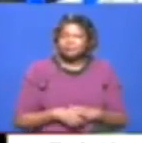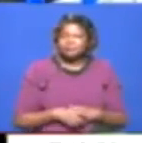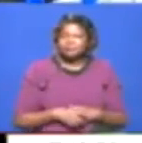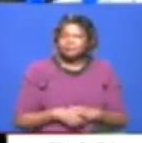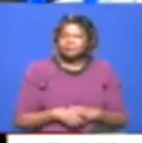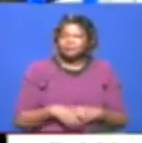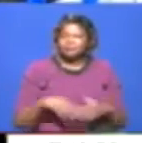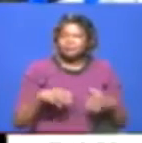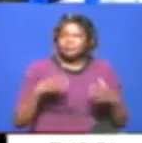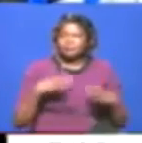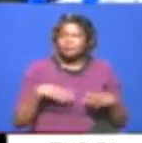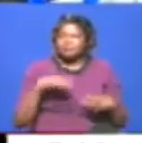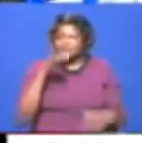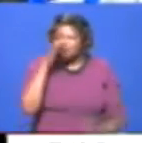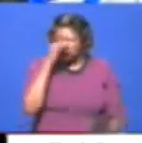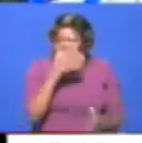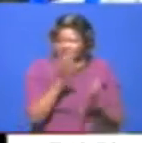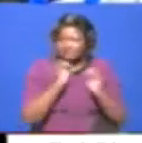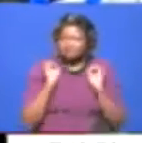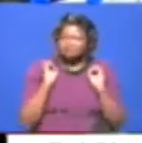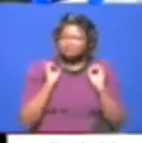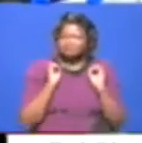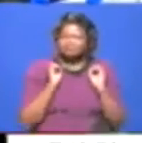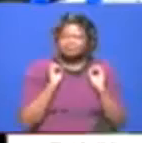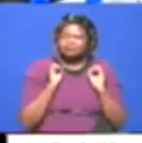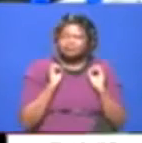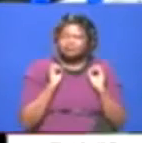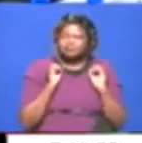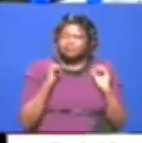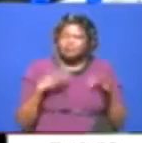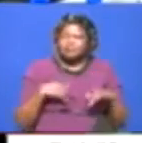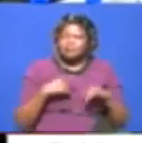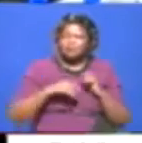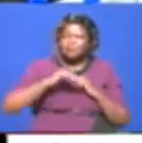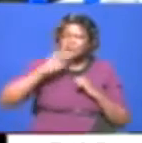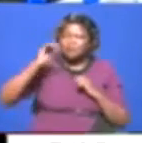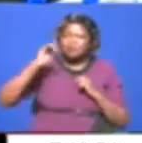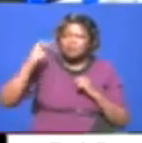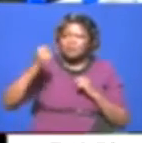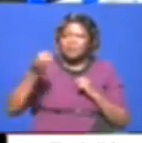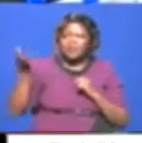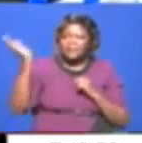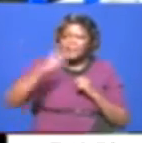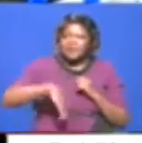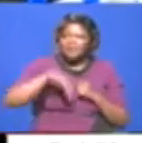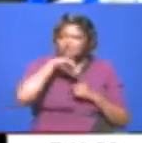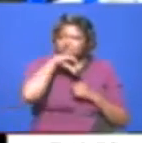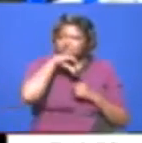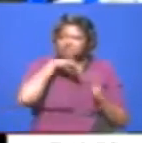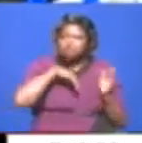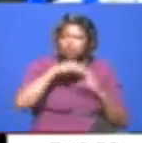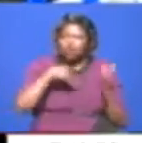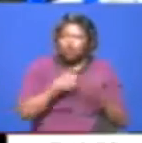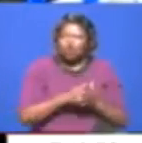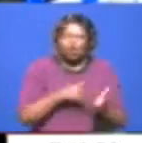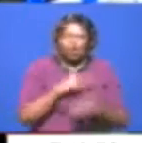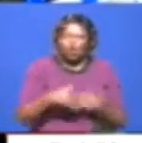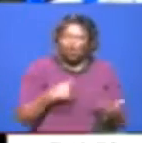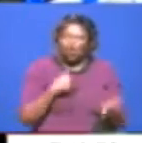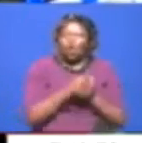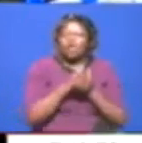Musidanganywe na mtu yeyote. Watu wa mlima sahi wote wanarudi kwa Raila Amolo Odinga.